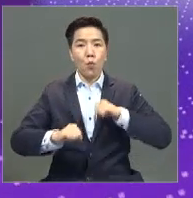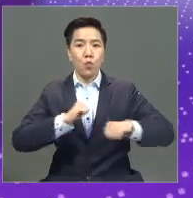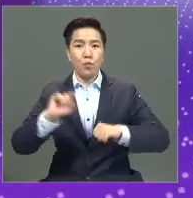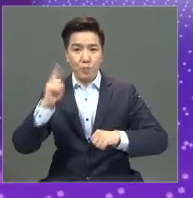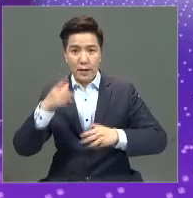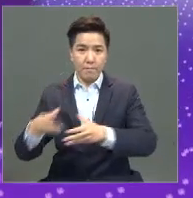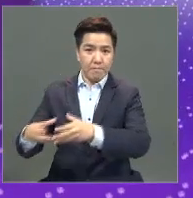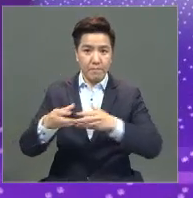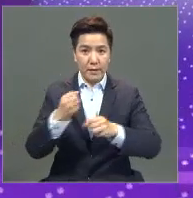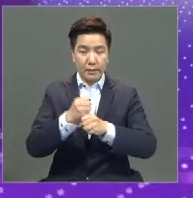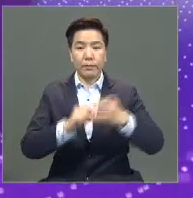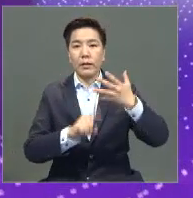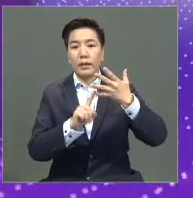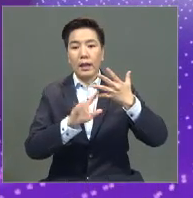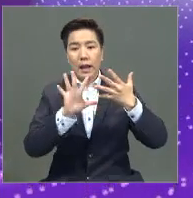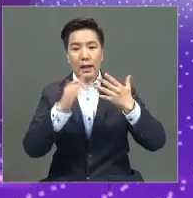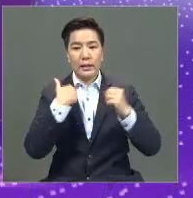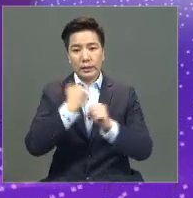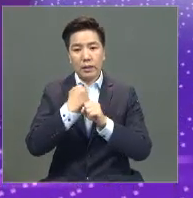ต้องมีแผนเรื่องการจ้างงานคนรุ่นใหม่ในงานที่5